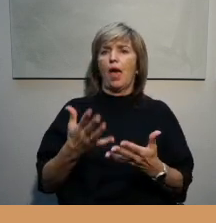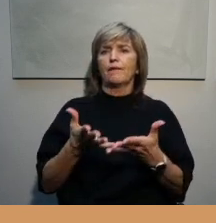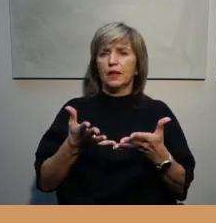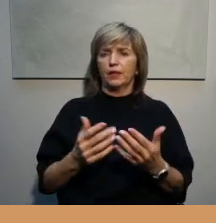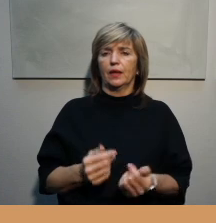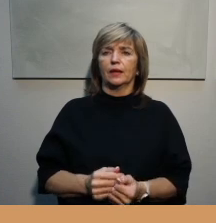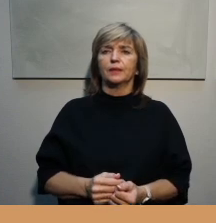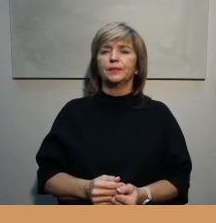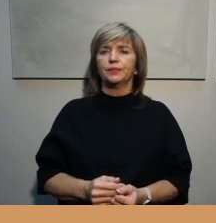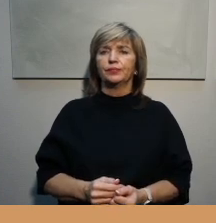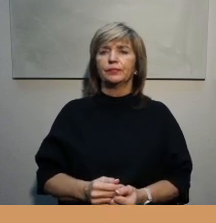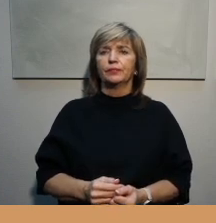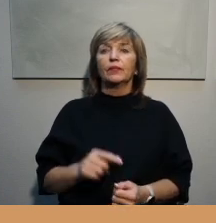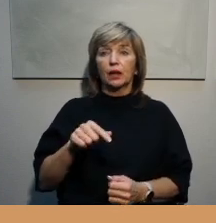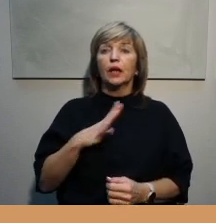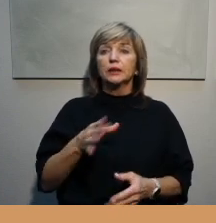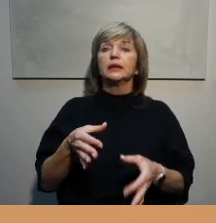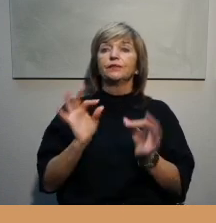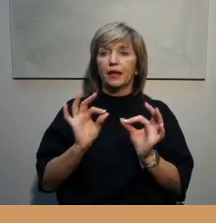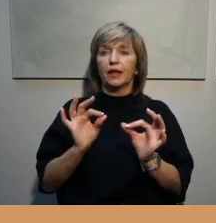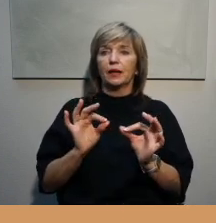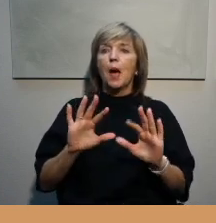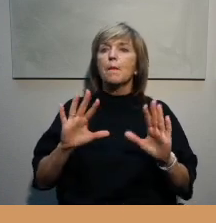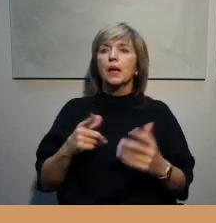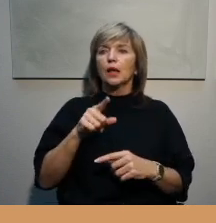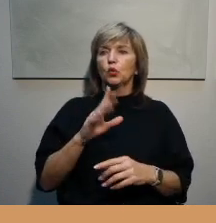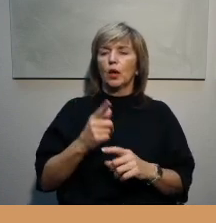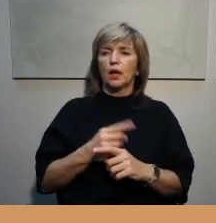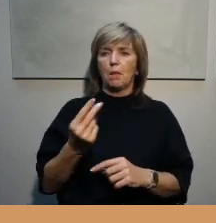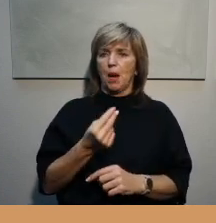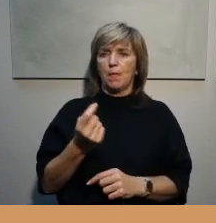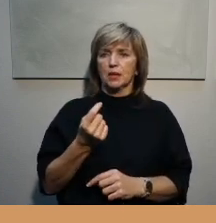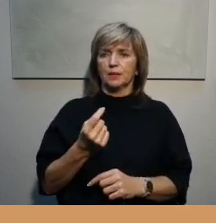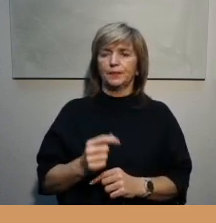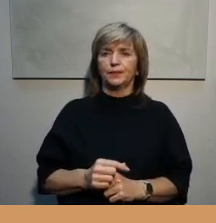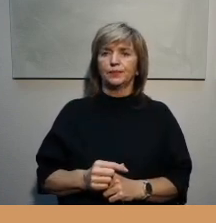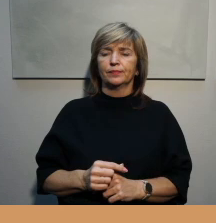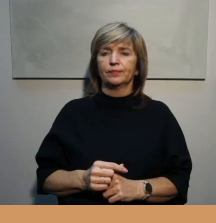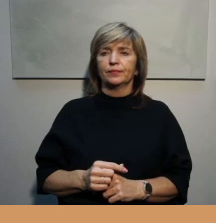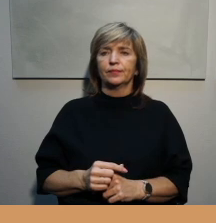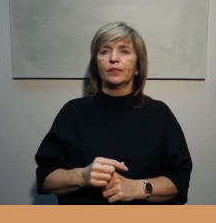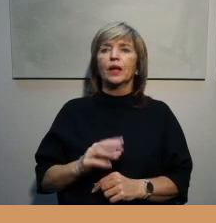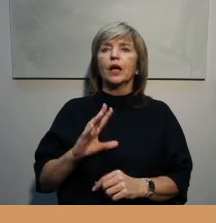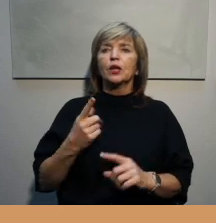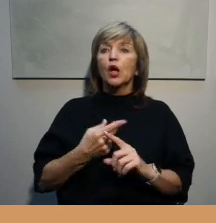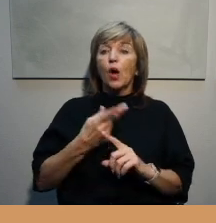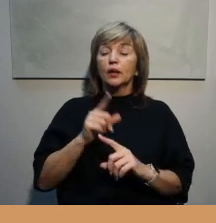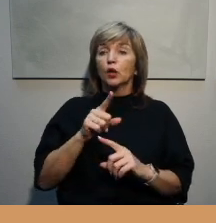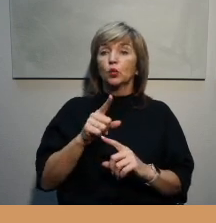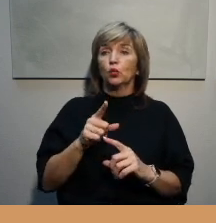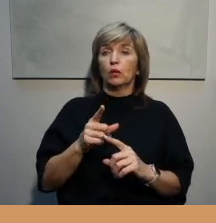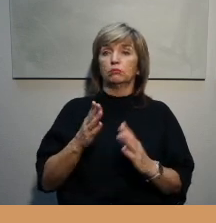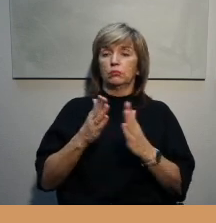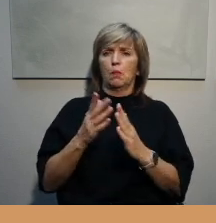efektivitāti. Tas ir svarīgi, bet ar to vien arī nepietiek, jo atkal no tā konteksta kaut